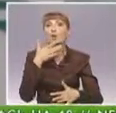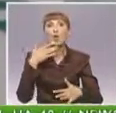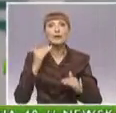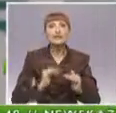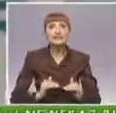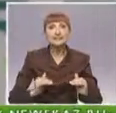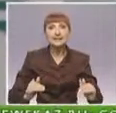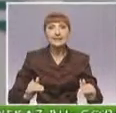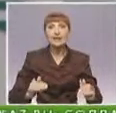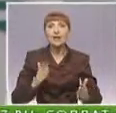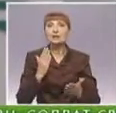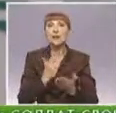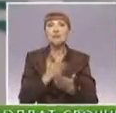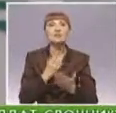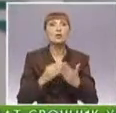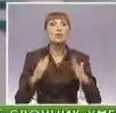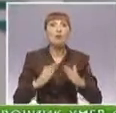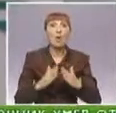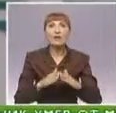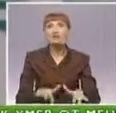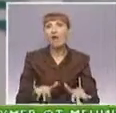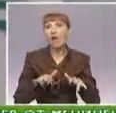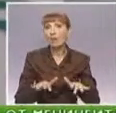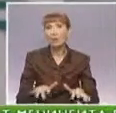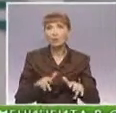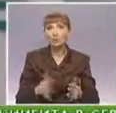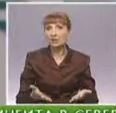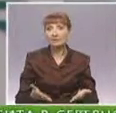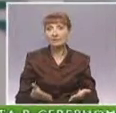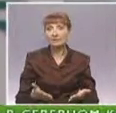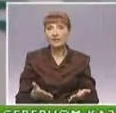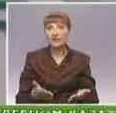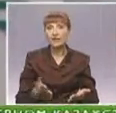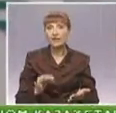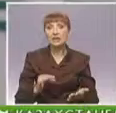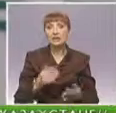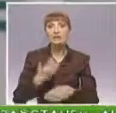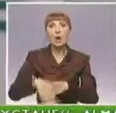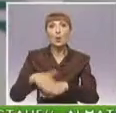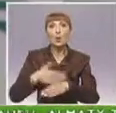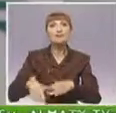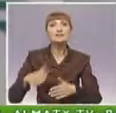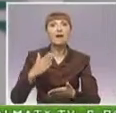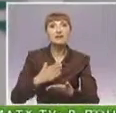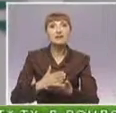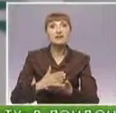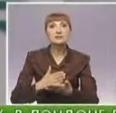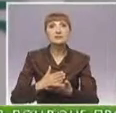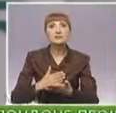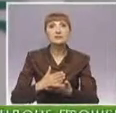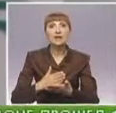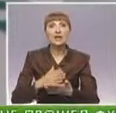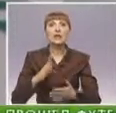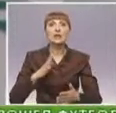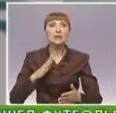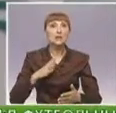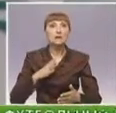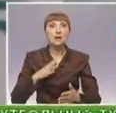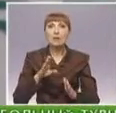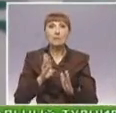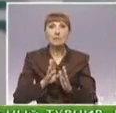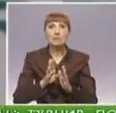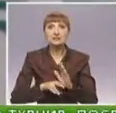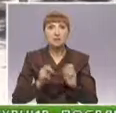дети находятся сегодня дома за компьютерами или, находясь на улице, находятся иногда в